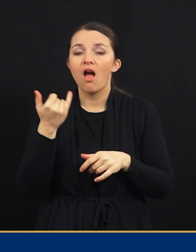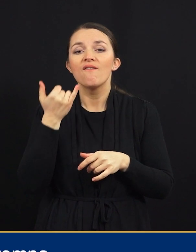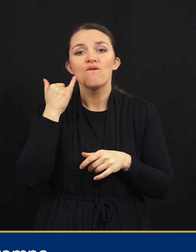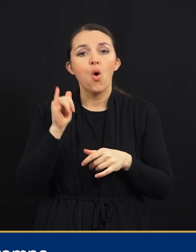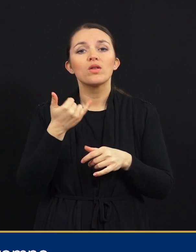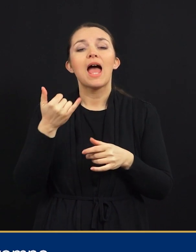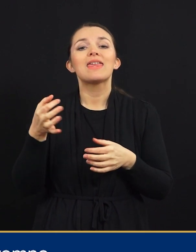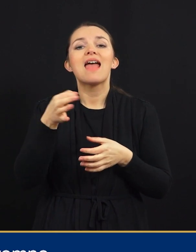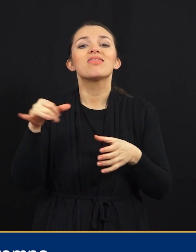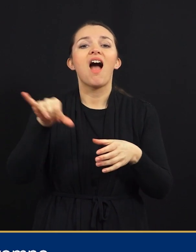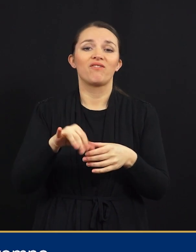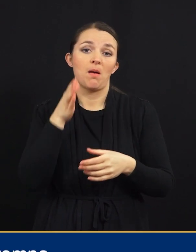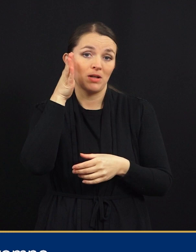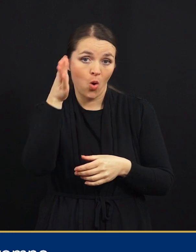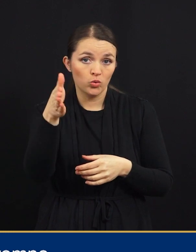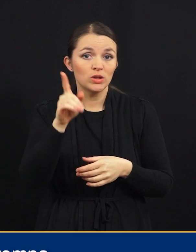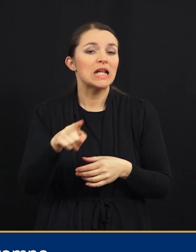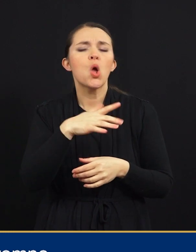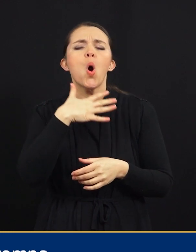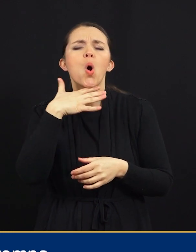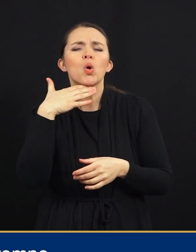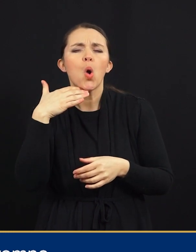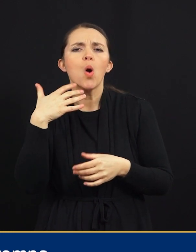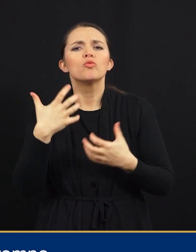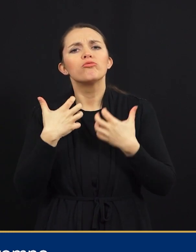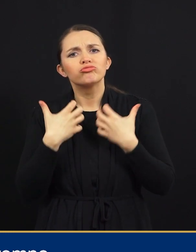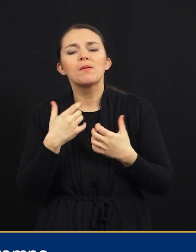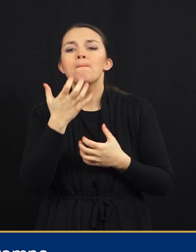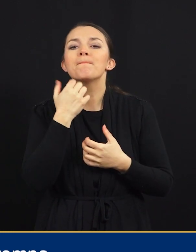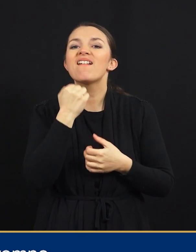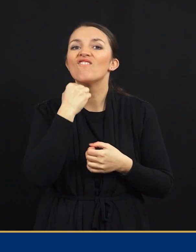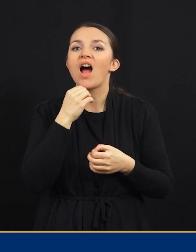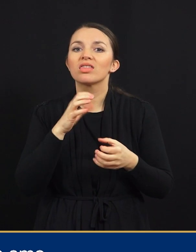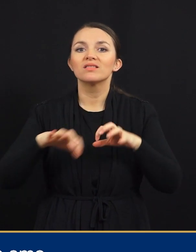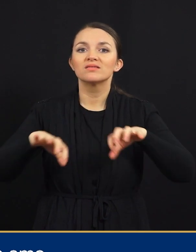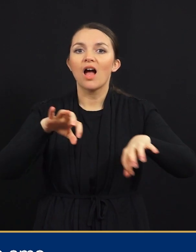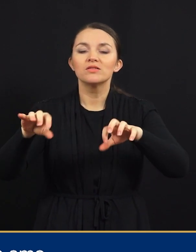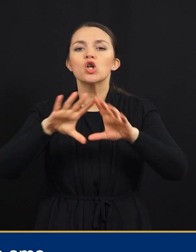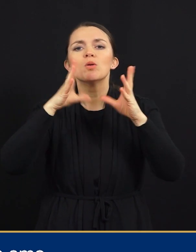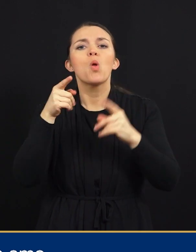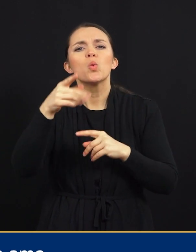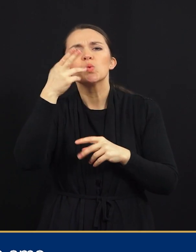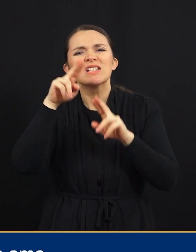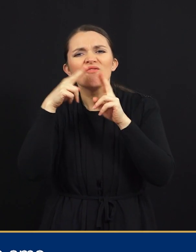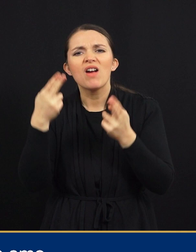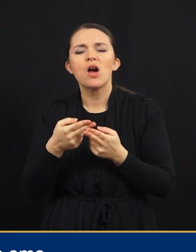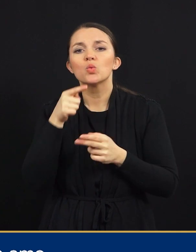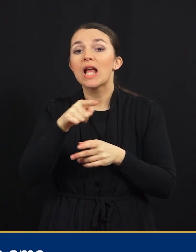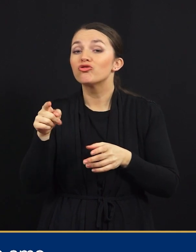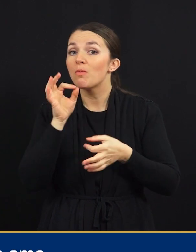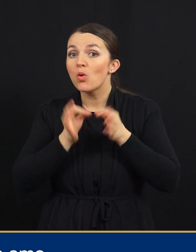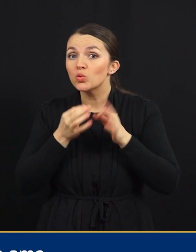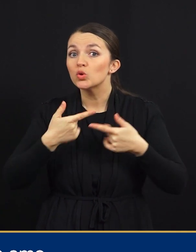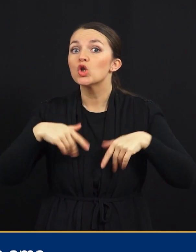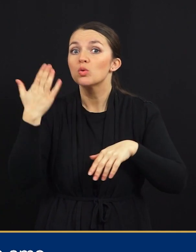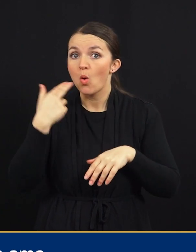Voda je nafta prihodnosti in ogromno je teženj po njeni privatizaciji, sploh v svetu, take poskuse pa